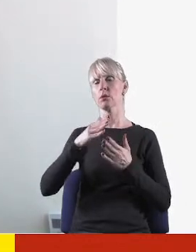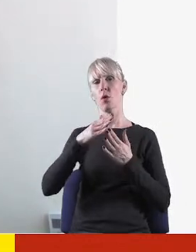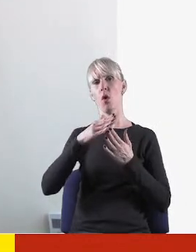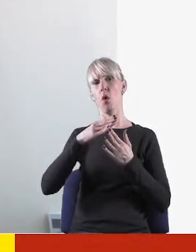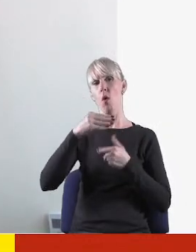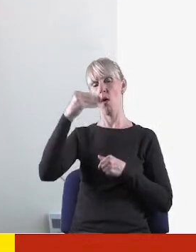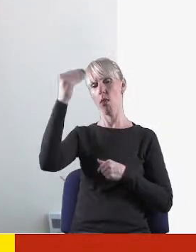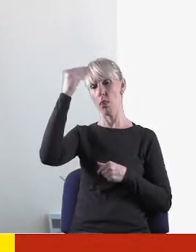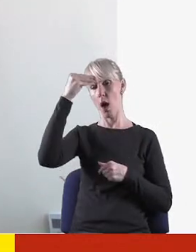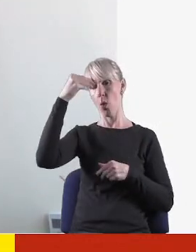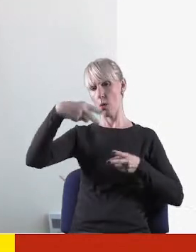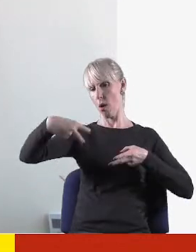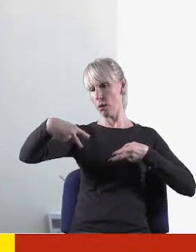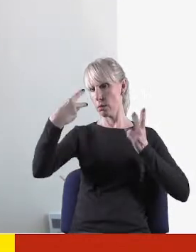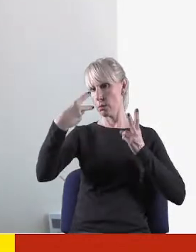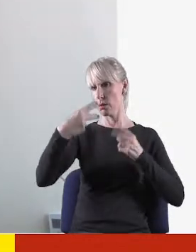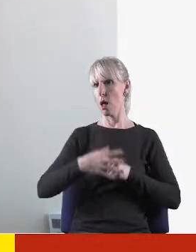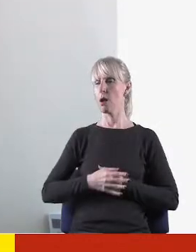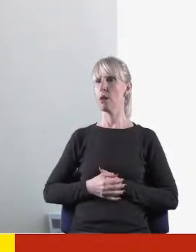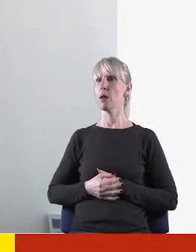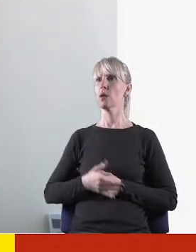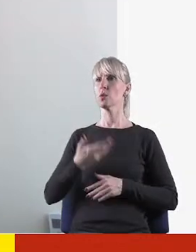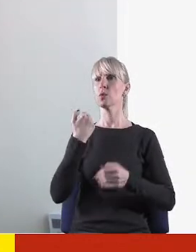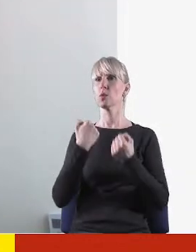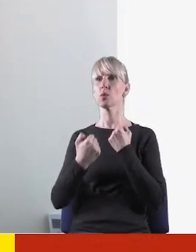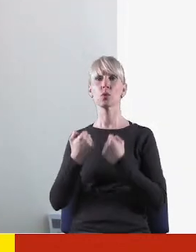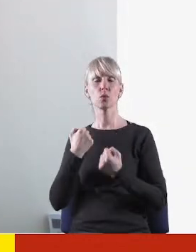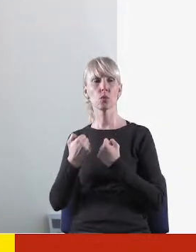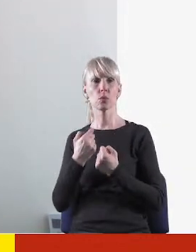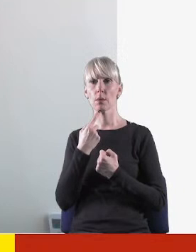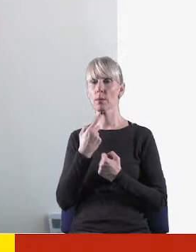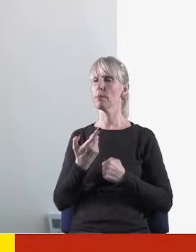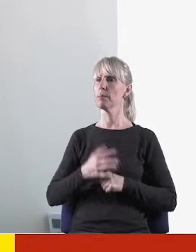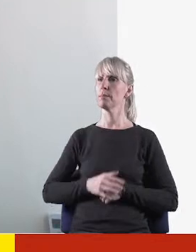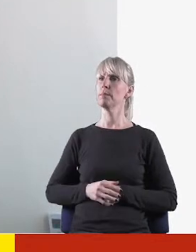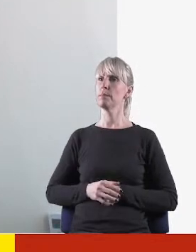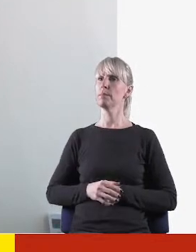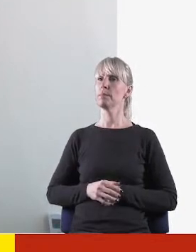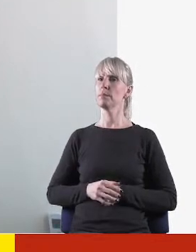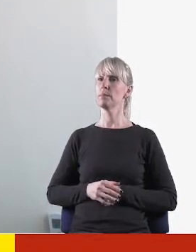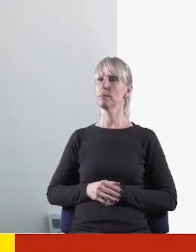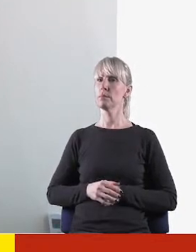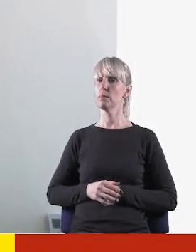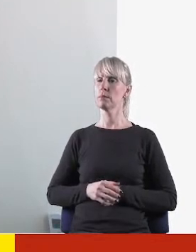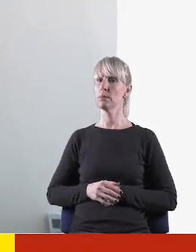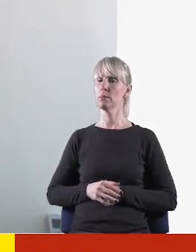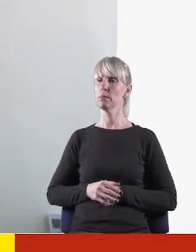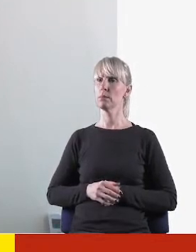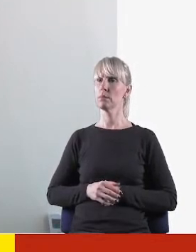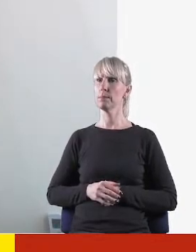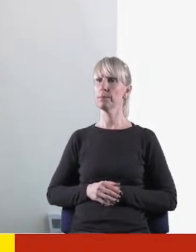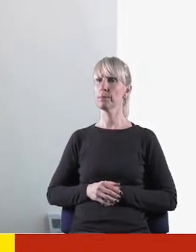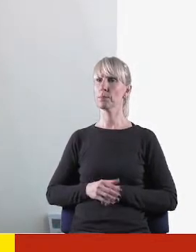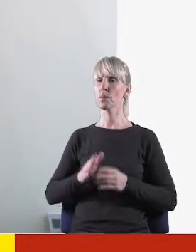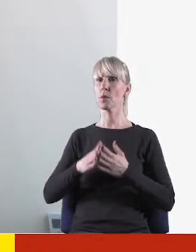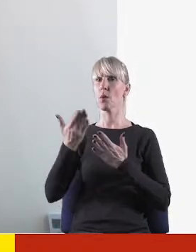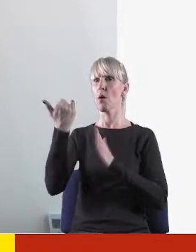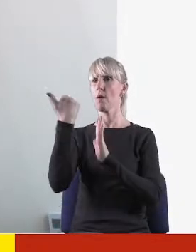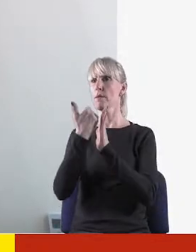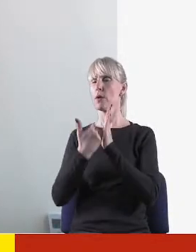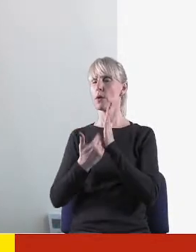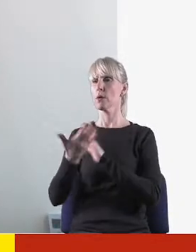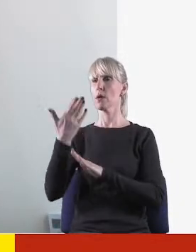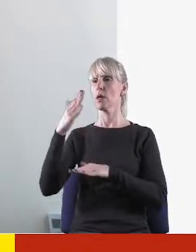trudnych przedmiotów. My oczywiście mamy taki szczegółowy wykaz tych przedmiotów, które są tam